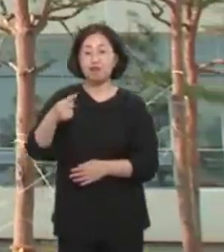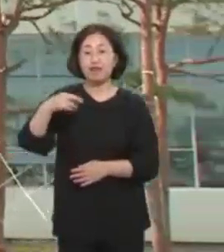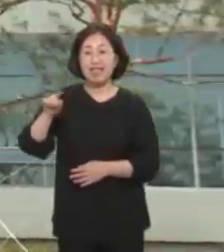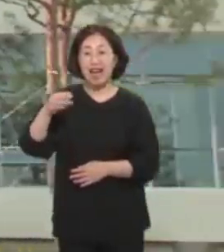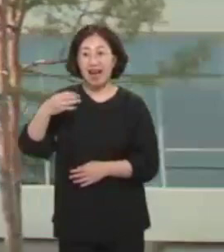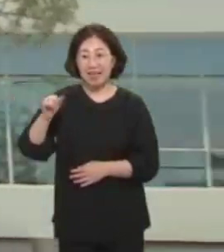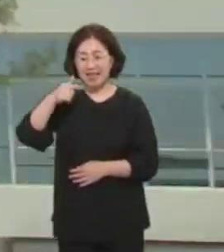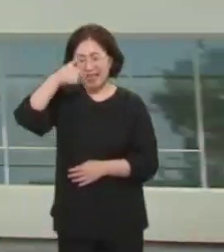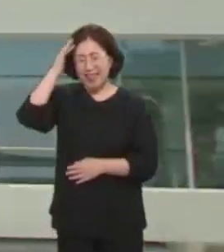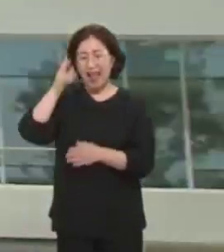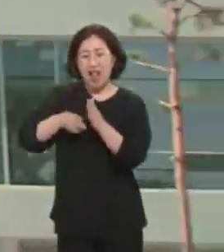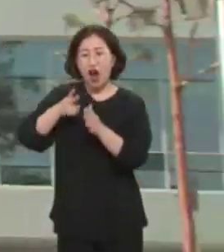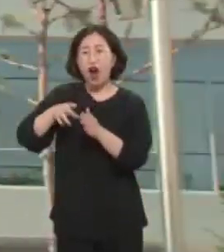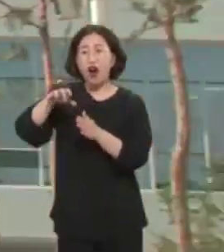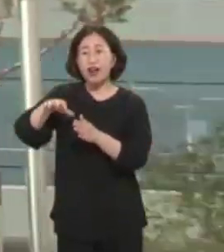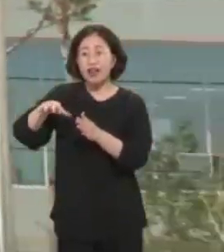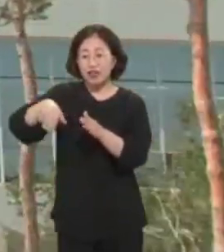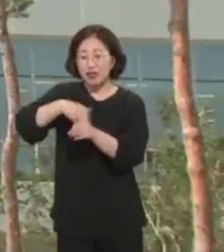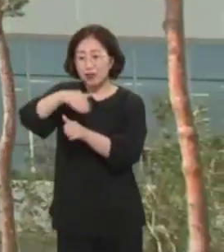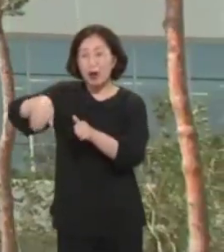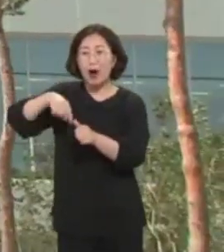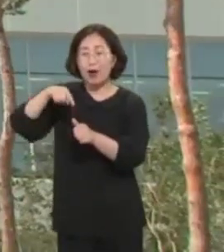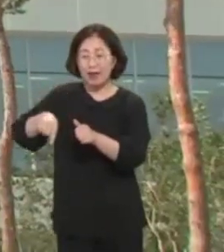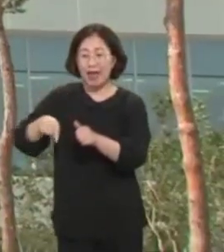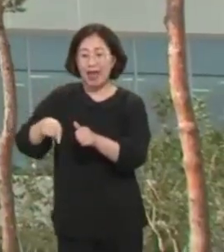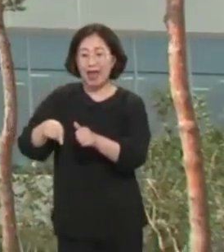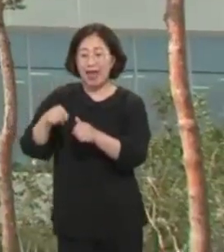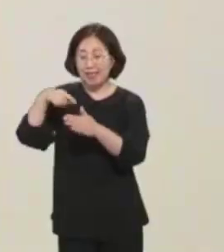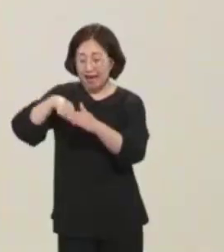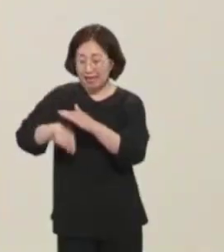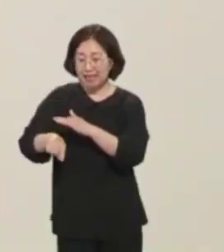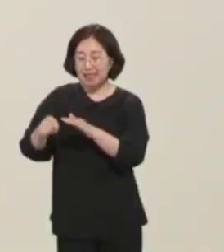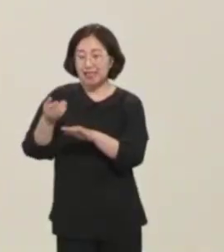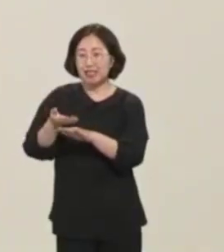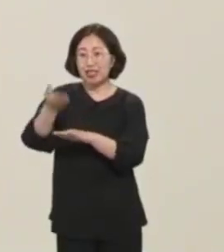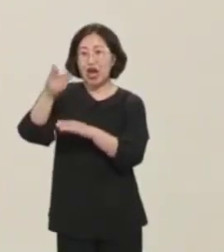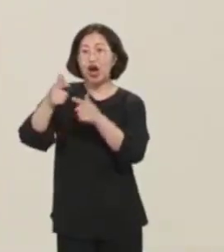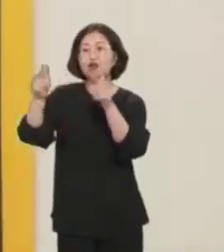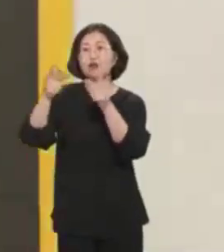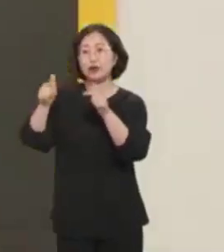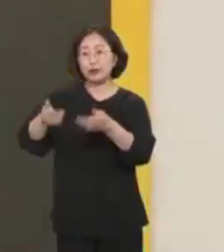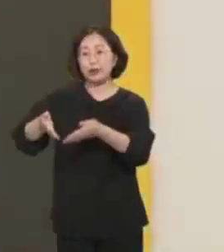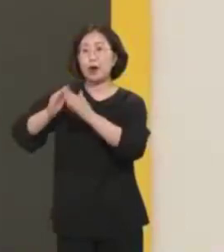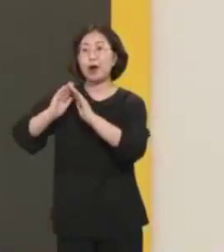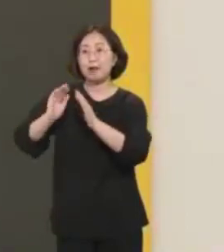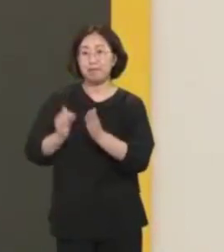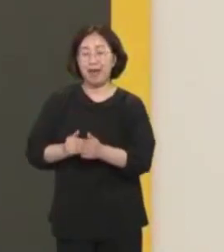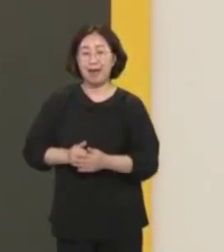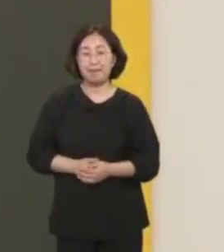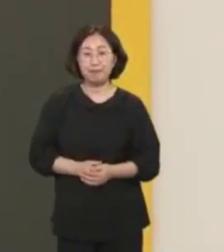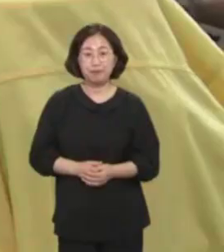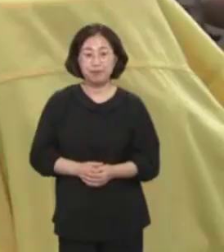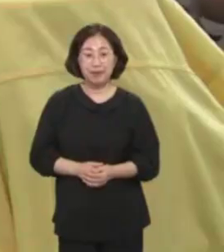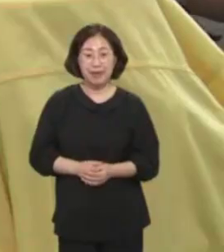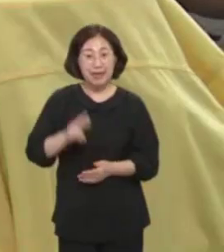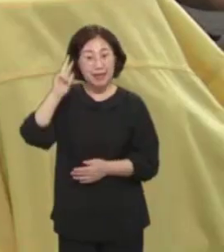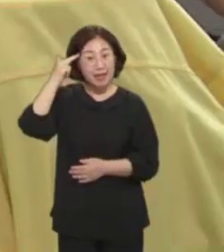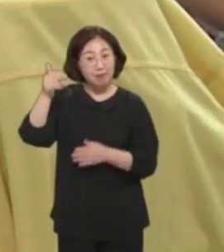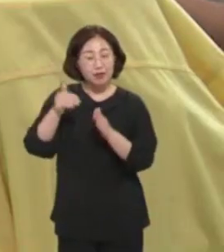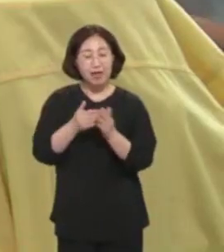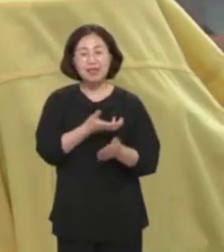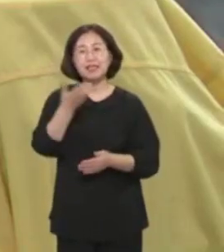서천역 주변에 연면적 16,000제곱미터, 지하 1층, 지상 6층 규모로 건립됐습니다. 다음 주까지